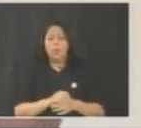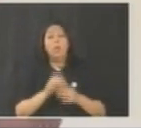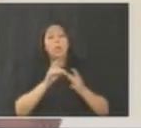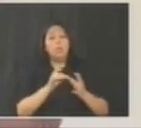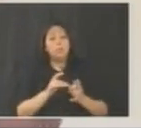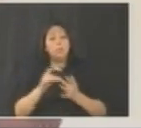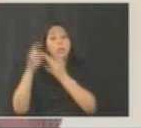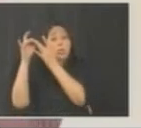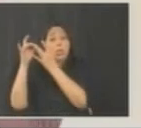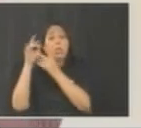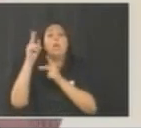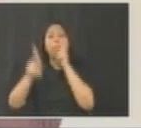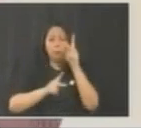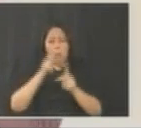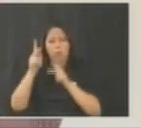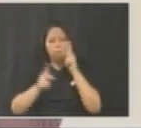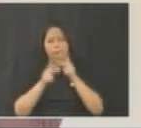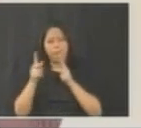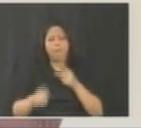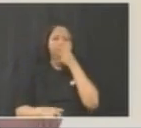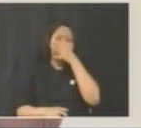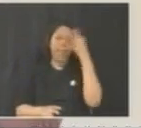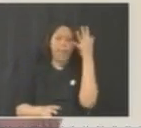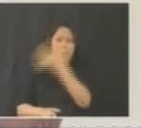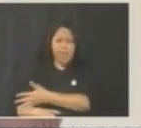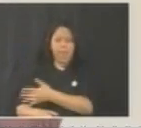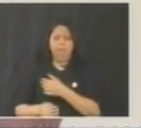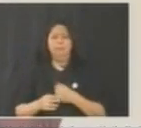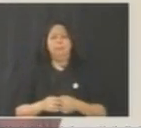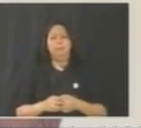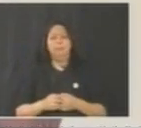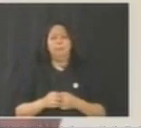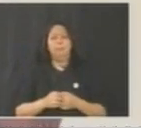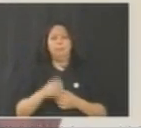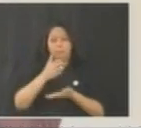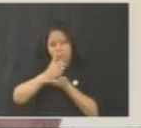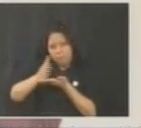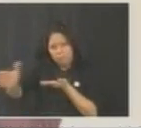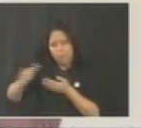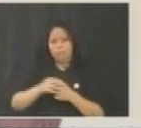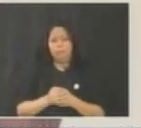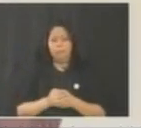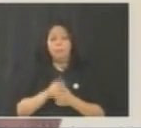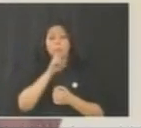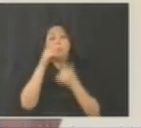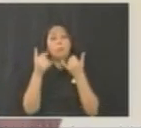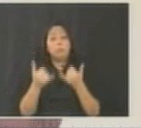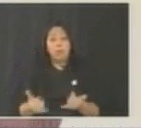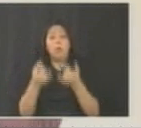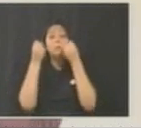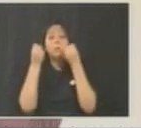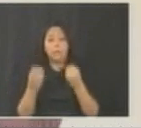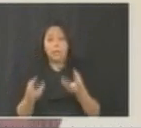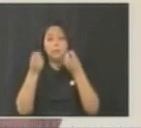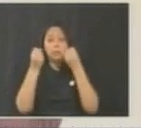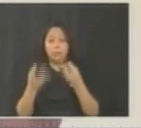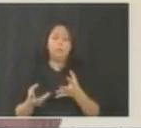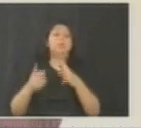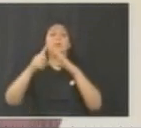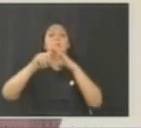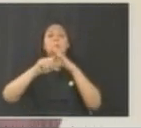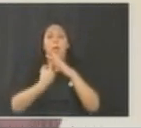mga napapag-iwanan. Marami ang naumpisahan, pero marami pa